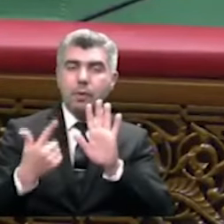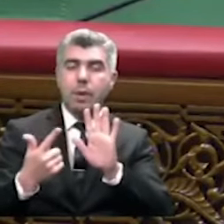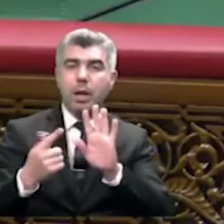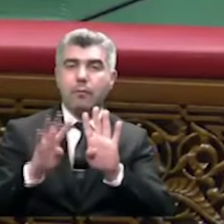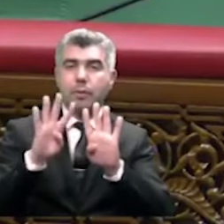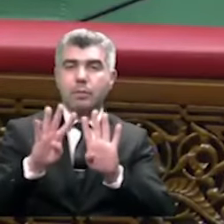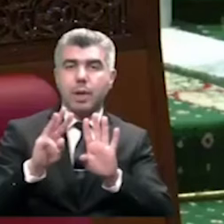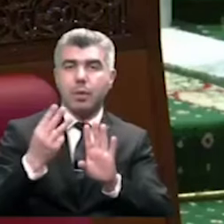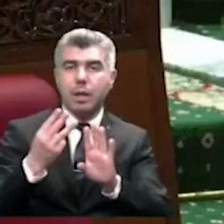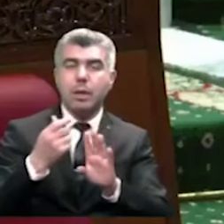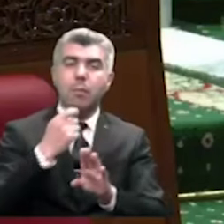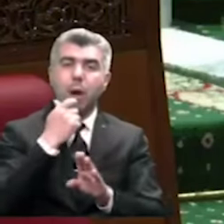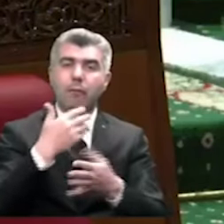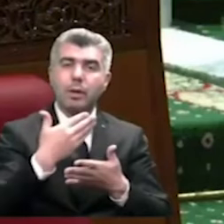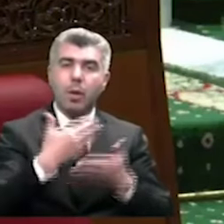6783 رسما عقاريا